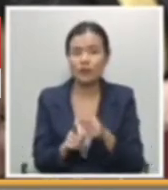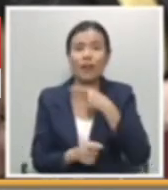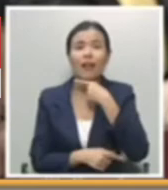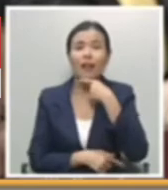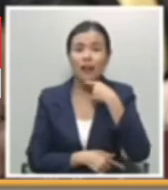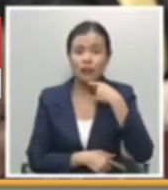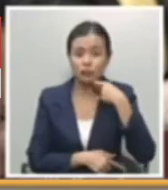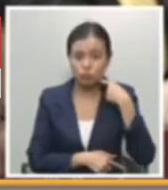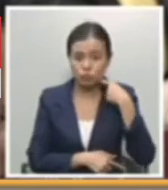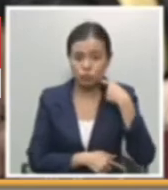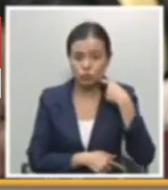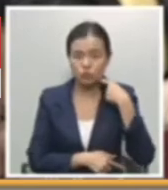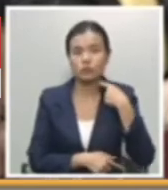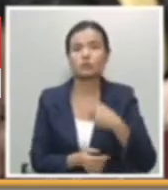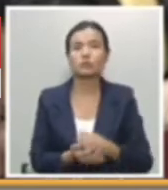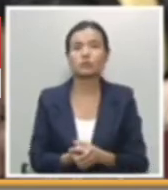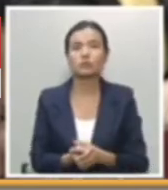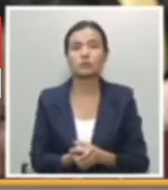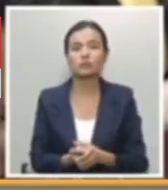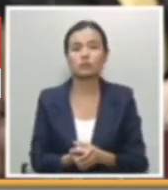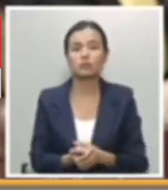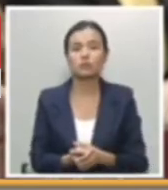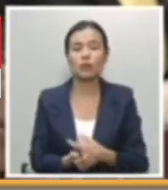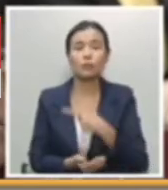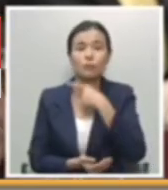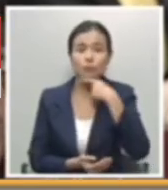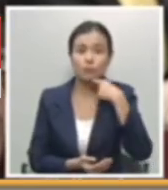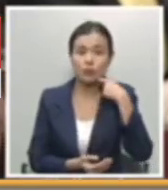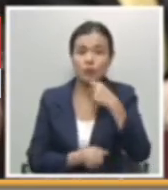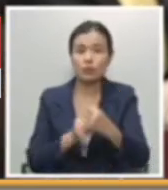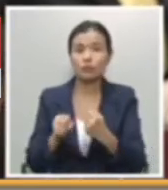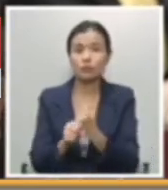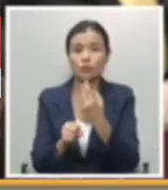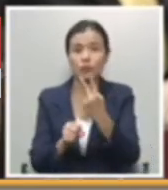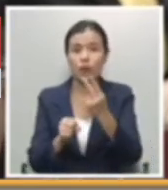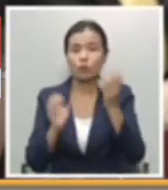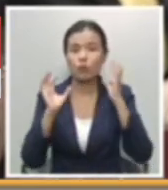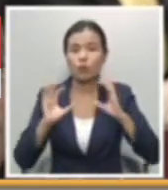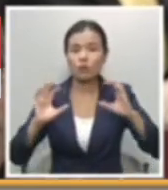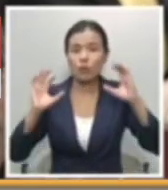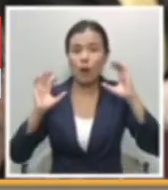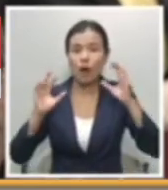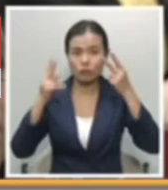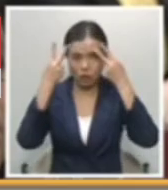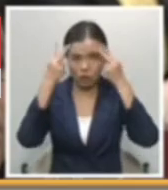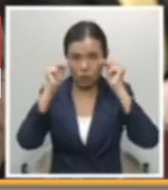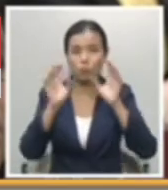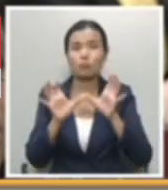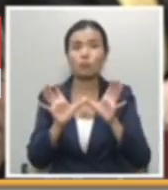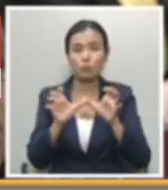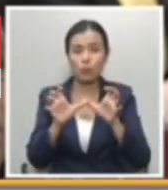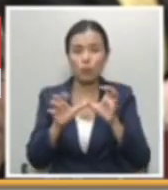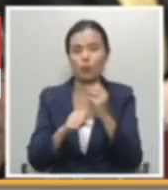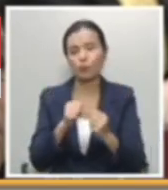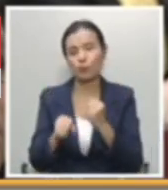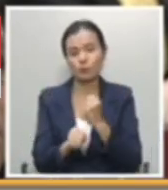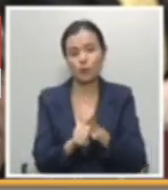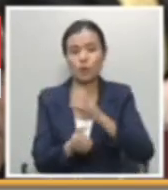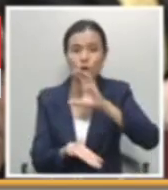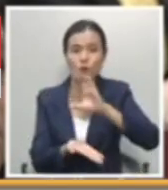าณของ2ปีงบประมาณในสมัยรัฐบาลยิ่งลักษณ์นั่นก็คือในปีงบประม